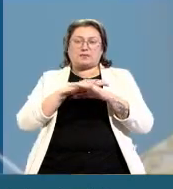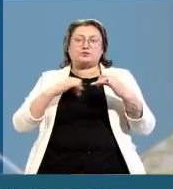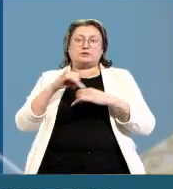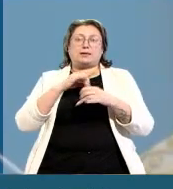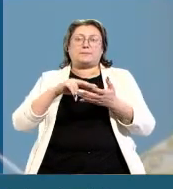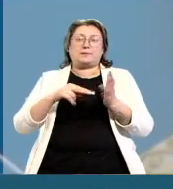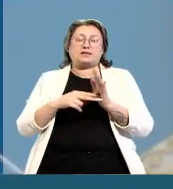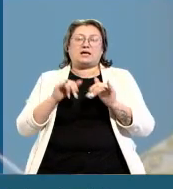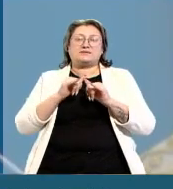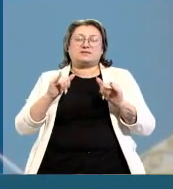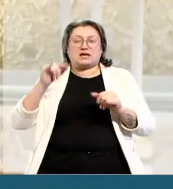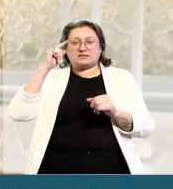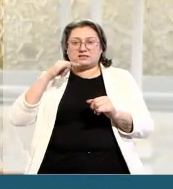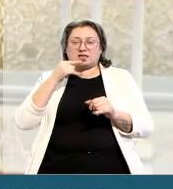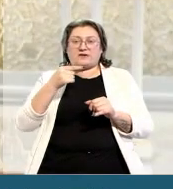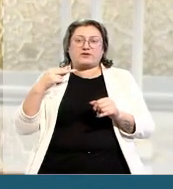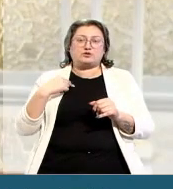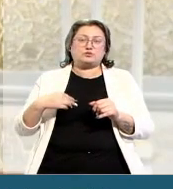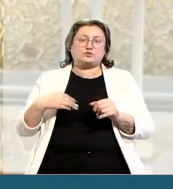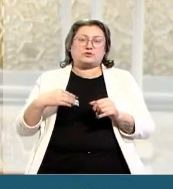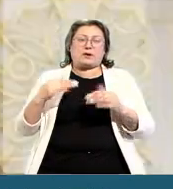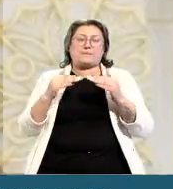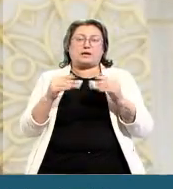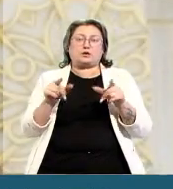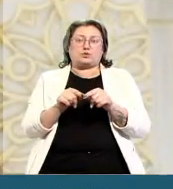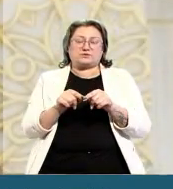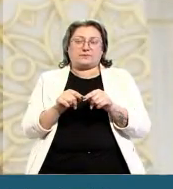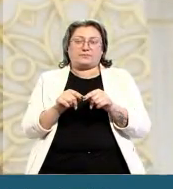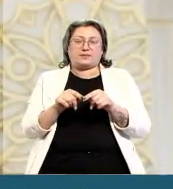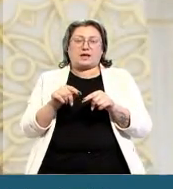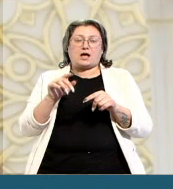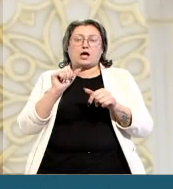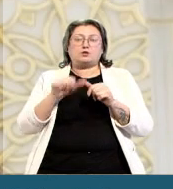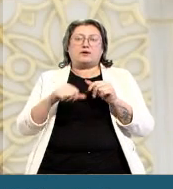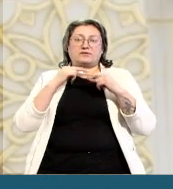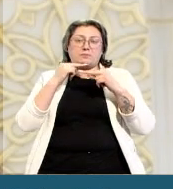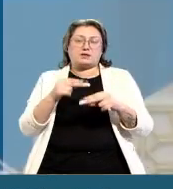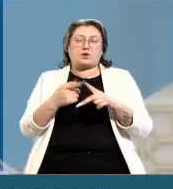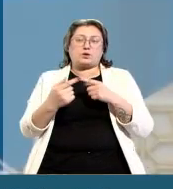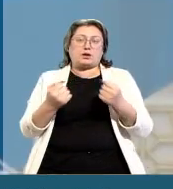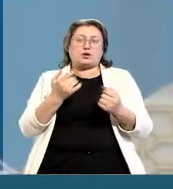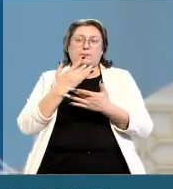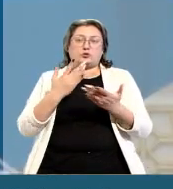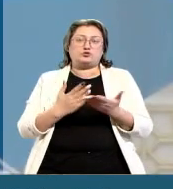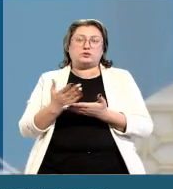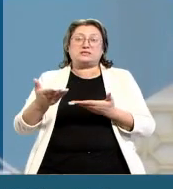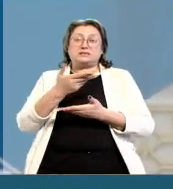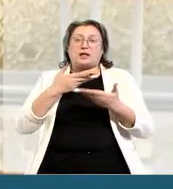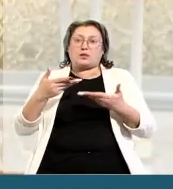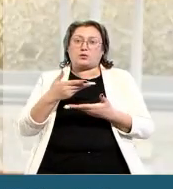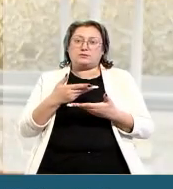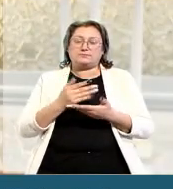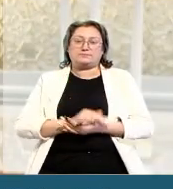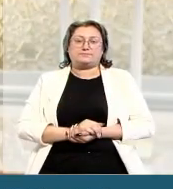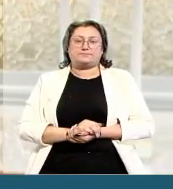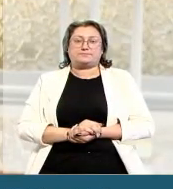диалогты нығайтуға, сауда экономикалық, инвестициялық, энергетикалық, көлік логистикалық және мәдени гуманитарлық салалардағы ынтымақтастықты